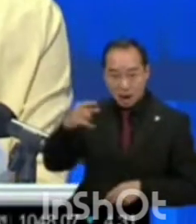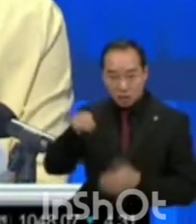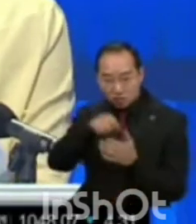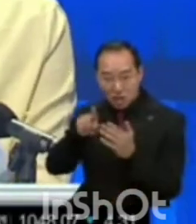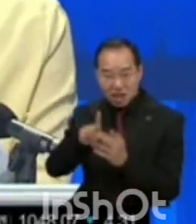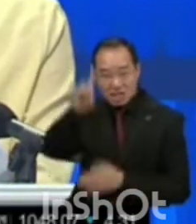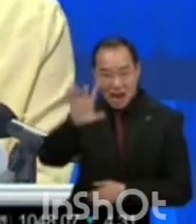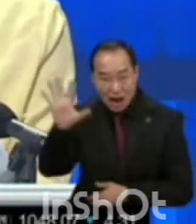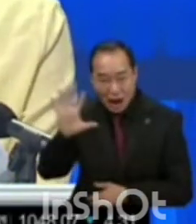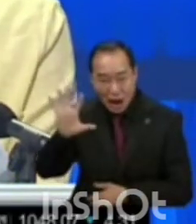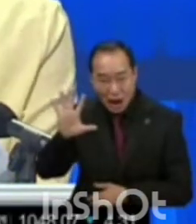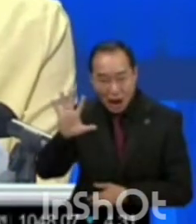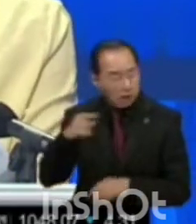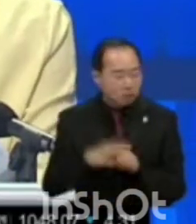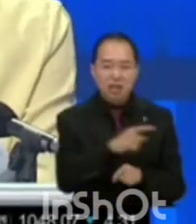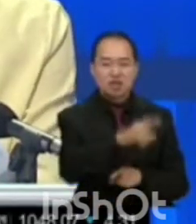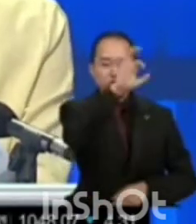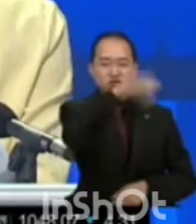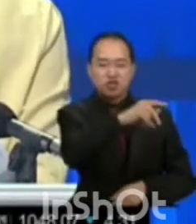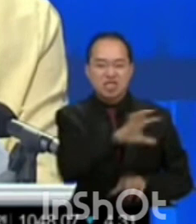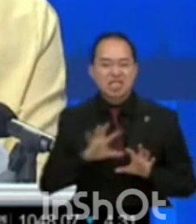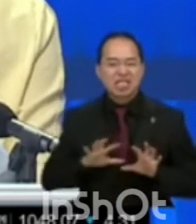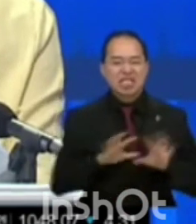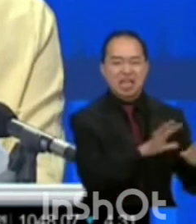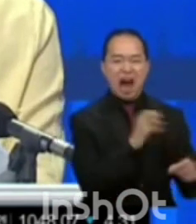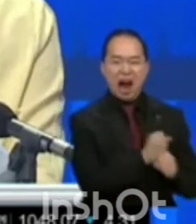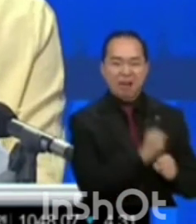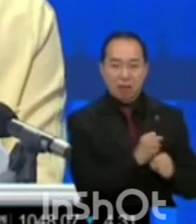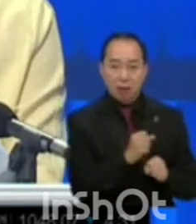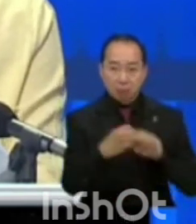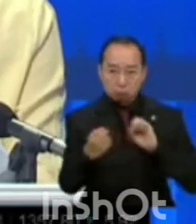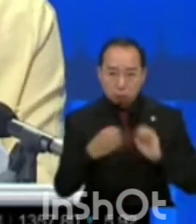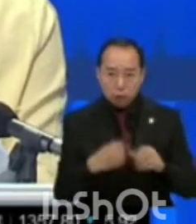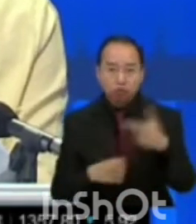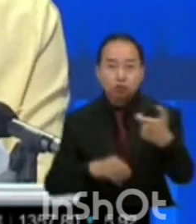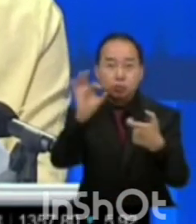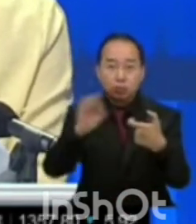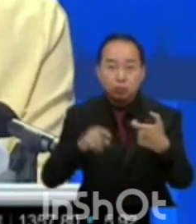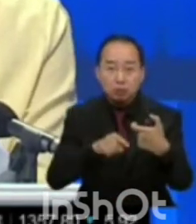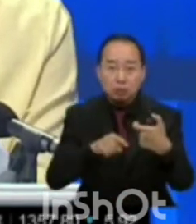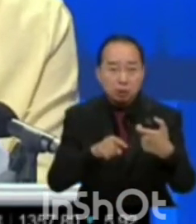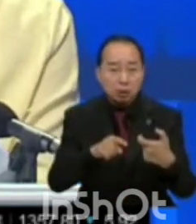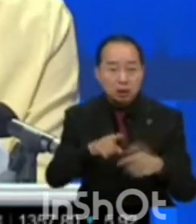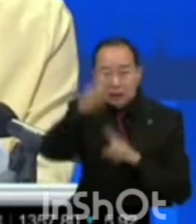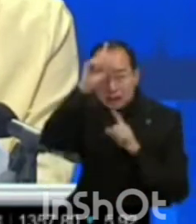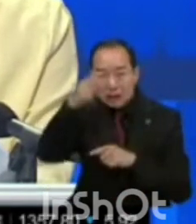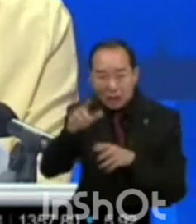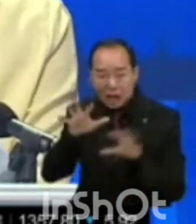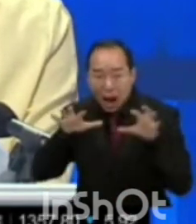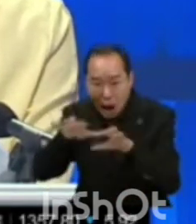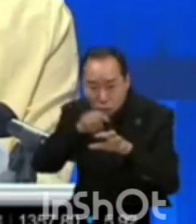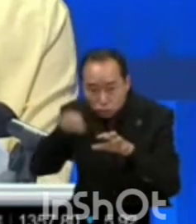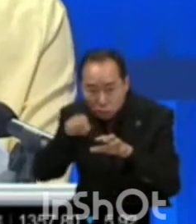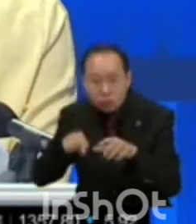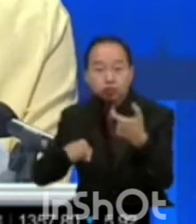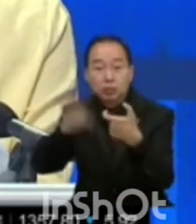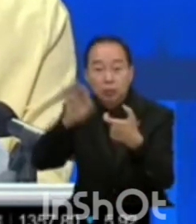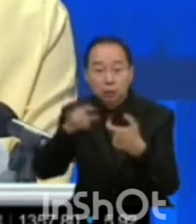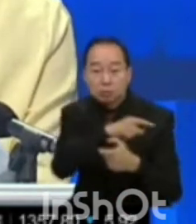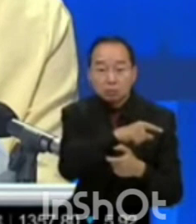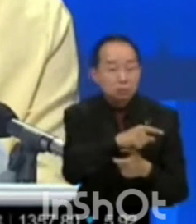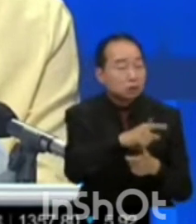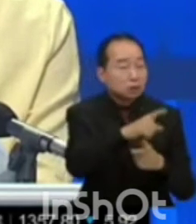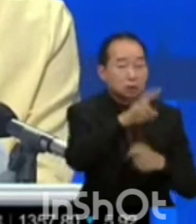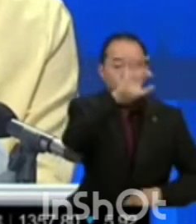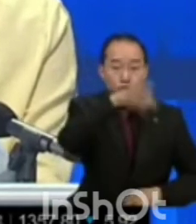제 질문을 오역하시는데요. 절대 민주당 후보 안 찍겠다 이런 거니까 후보로서는 당연하게 우리가 원팀으로서 한 사람을